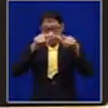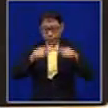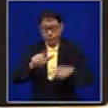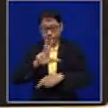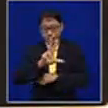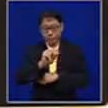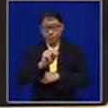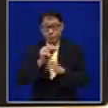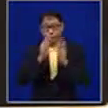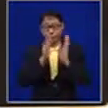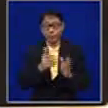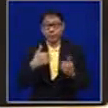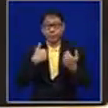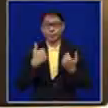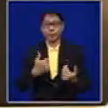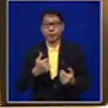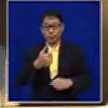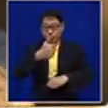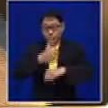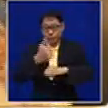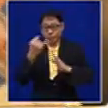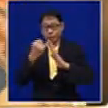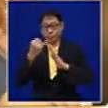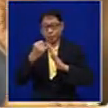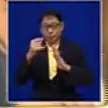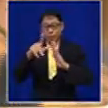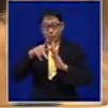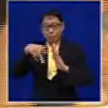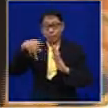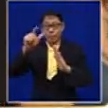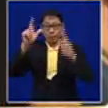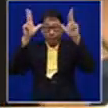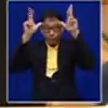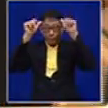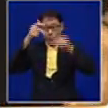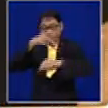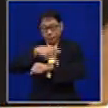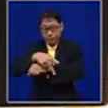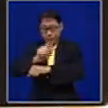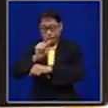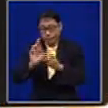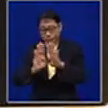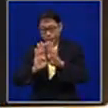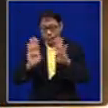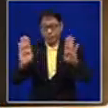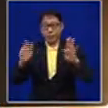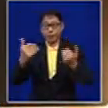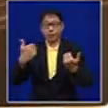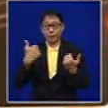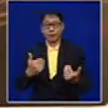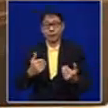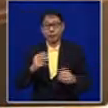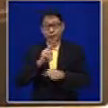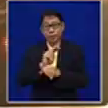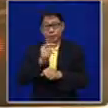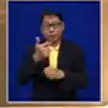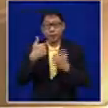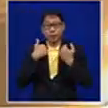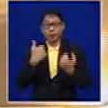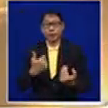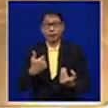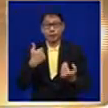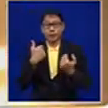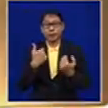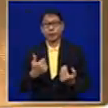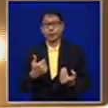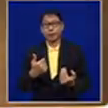คนนายสามารถลอยฟ้าผู้ว่าราชการจังหวัดลำปางเป็นประธานเปิดงานค่ะงานรื่นเริงฤดูหนาวและของดีนครลำปางถือว่า